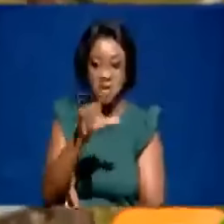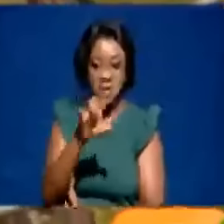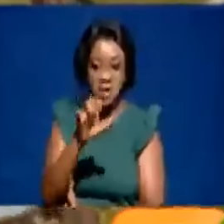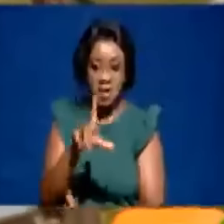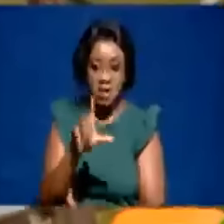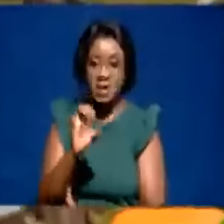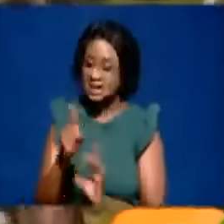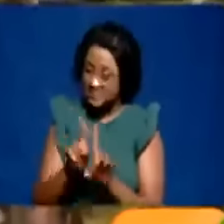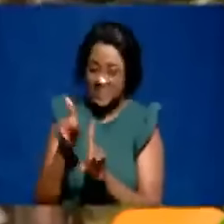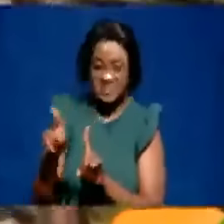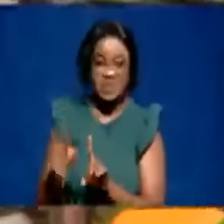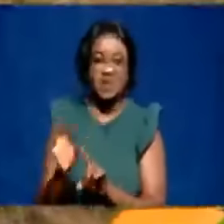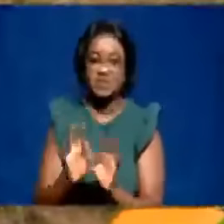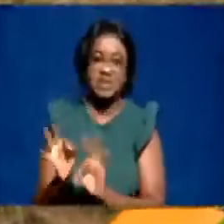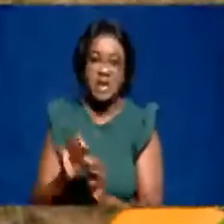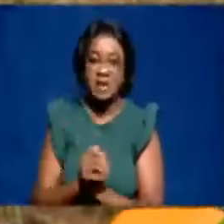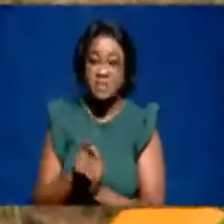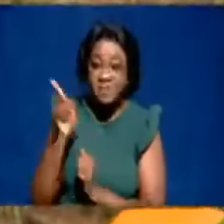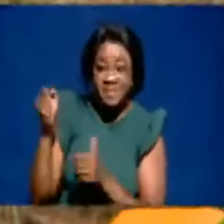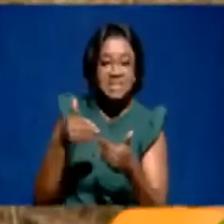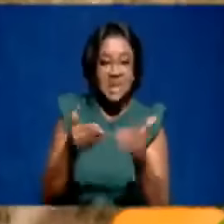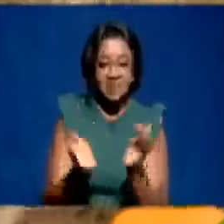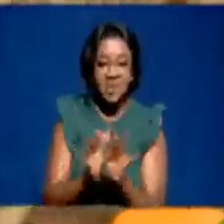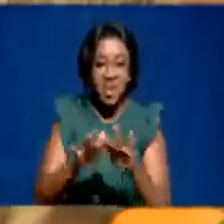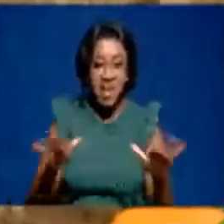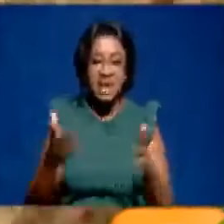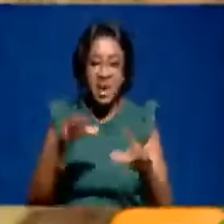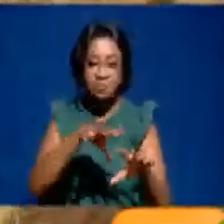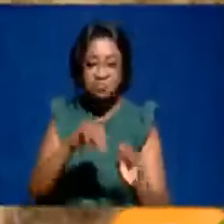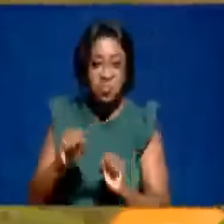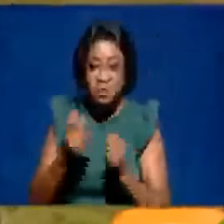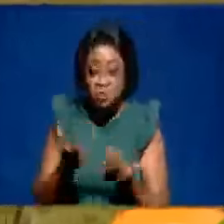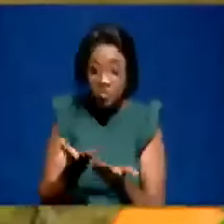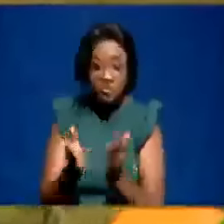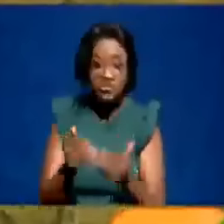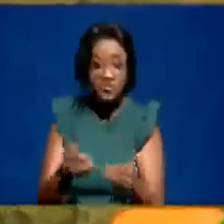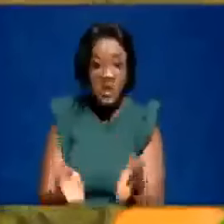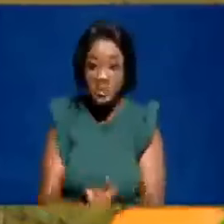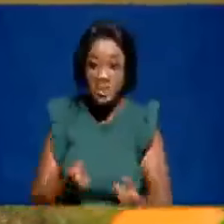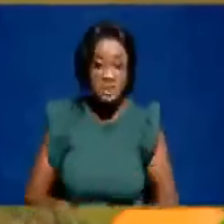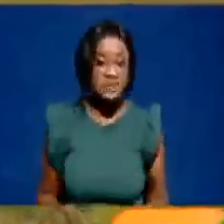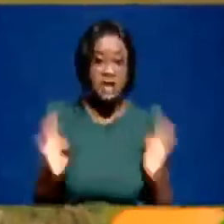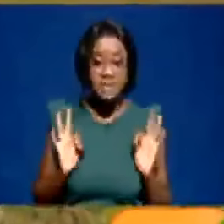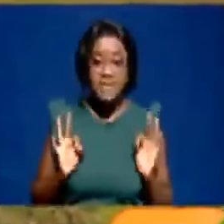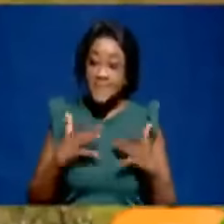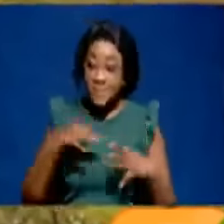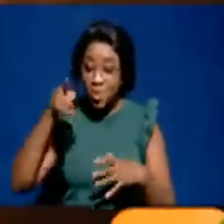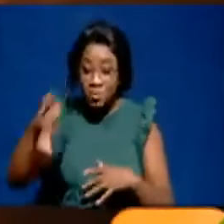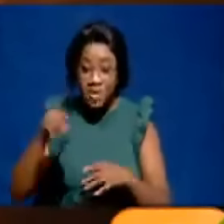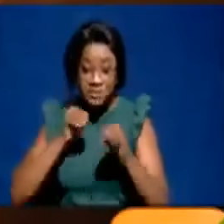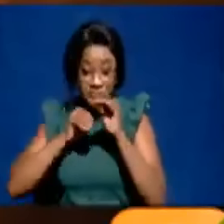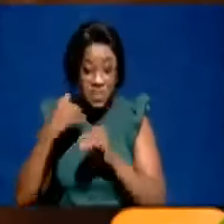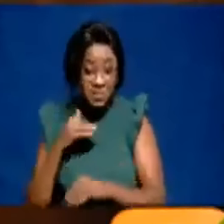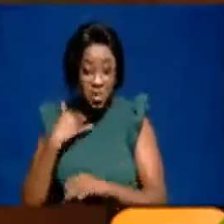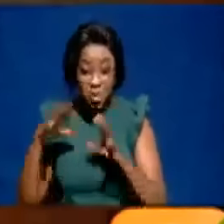mawe. Shamba hili la kifamilia lililonyakuliwa limewaacha maskini, huku walio walaghai wakiwatishia maisha kila